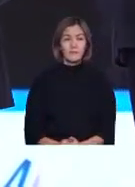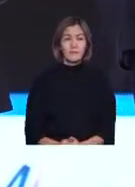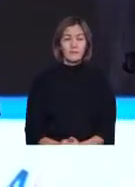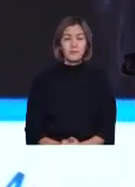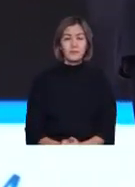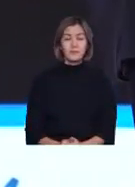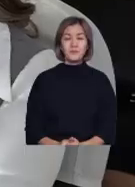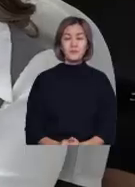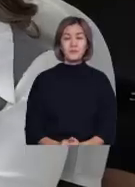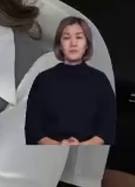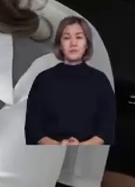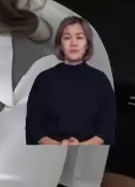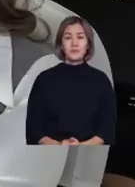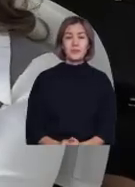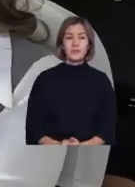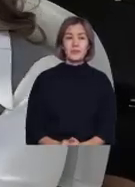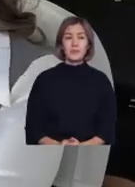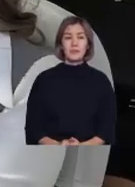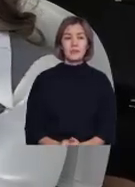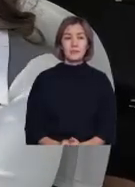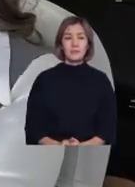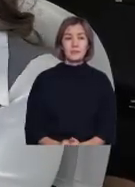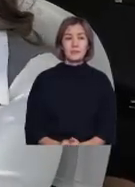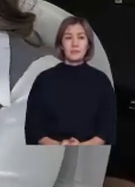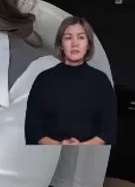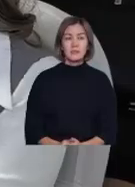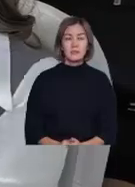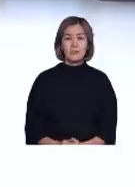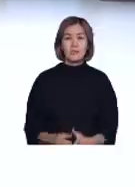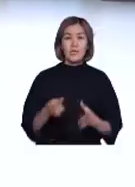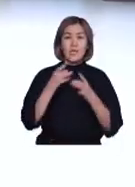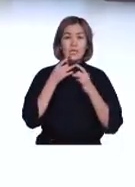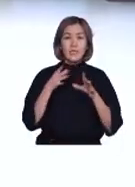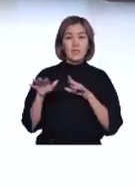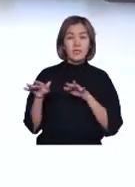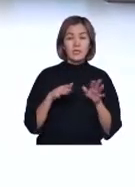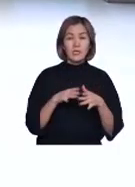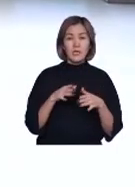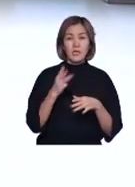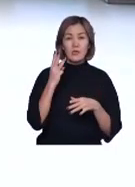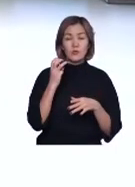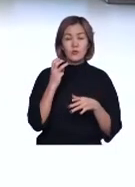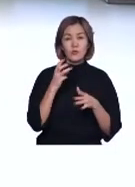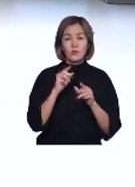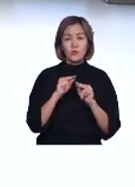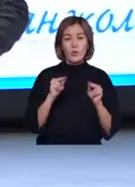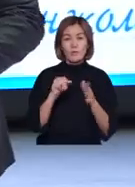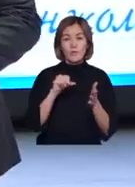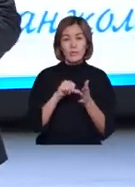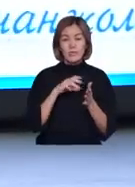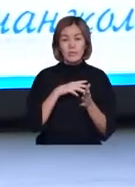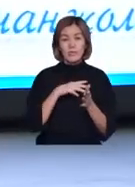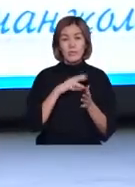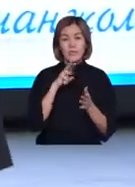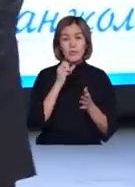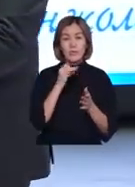Андаспаев Сержан Ербулганович, Карашекел. Салтанатты шараға ауданның 300-ден астам мұғалімдері қатысты. Бірі